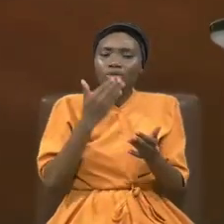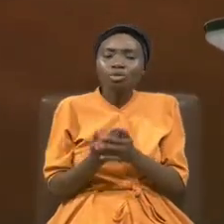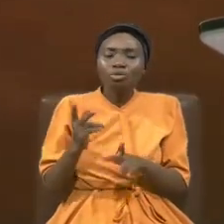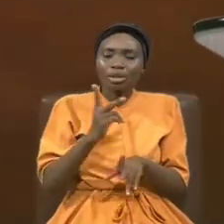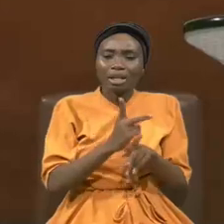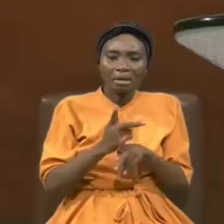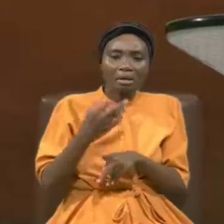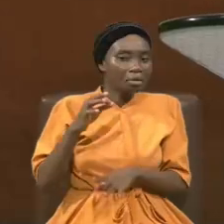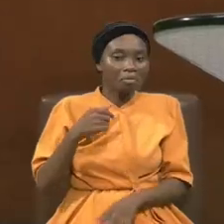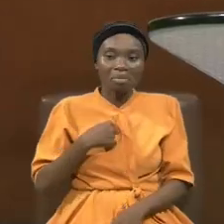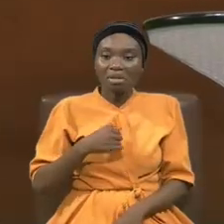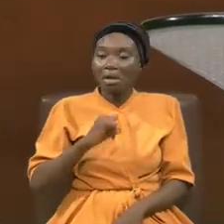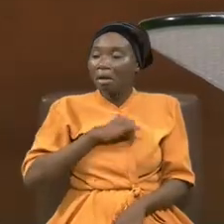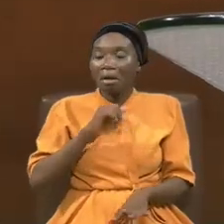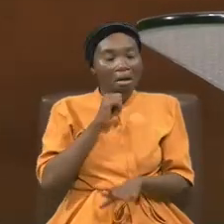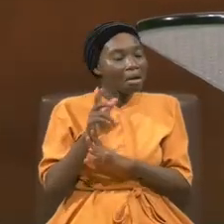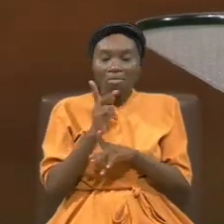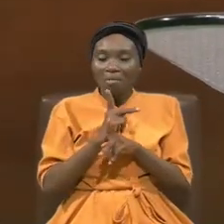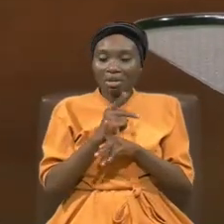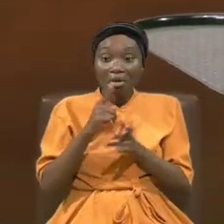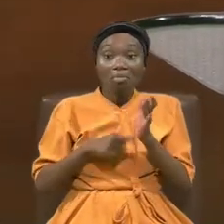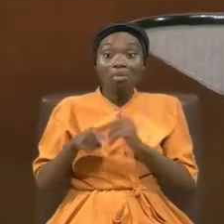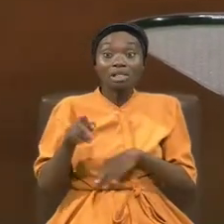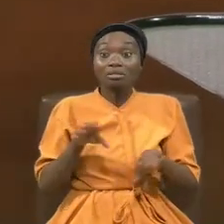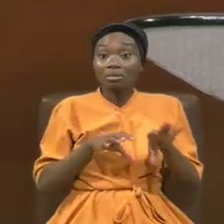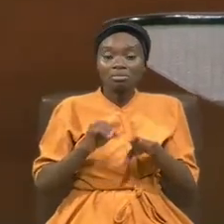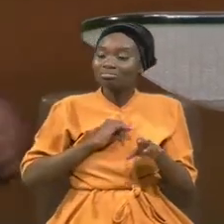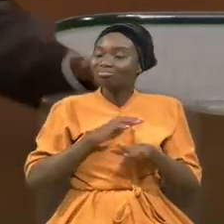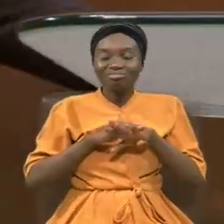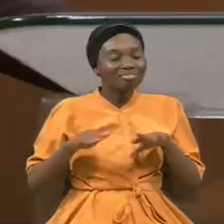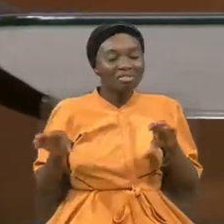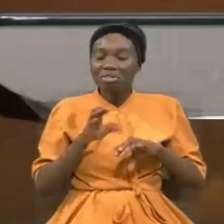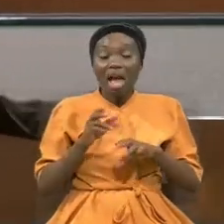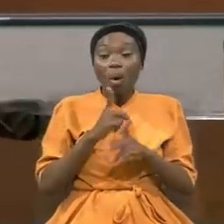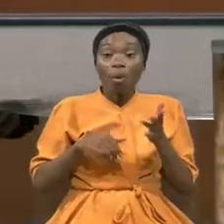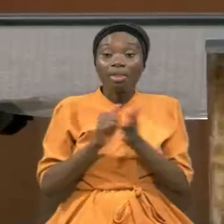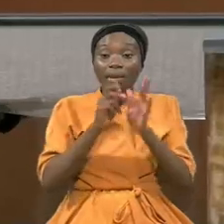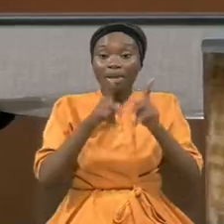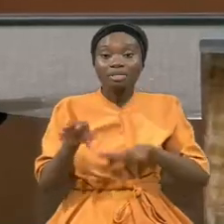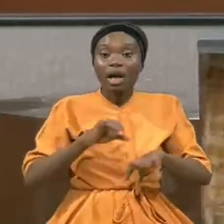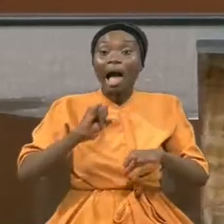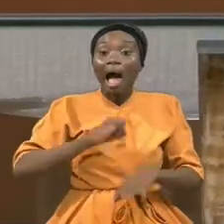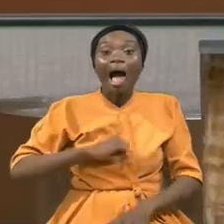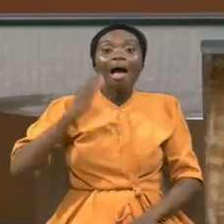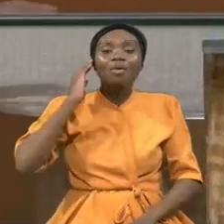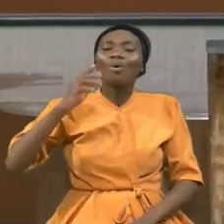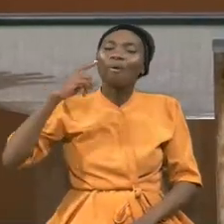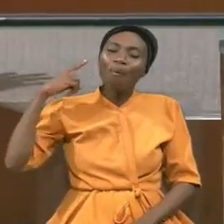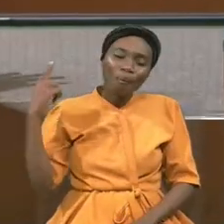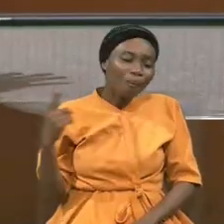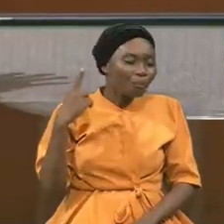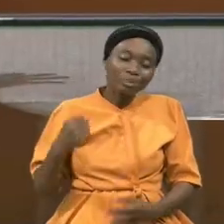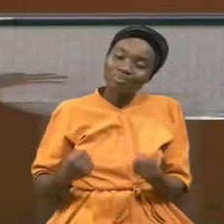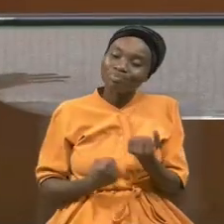moi, peu importe ce qu'il fait, je m'en fiche de ce qu'il fait, je vais chaque fois le